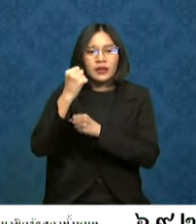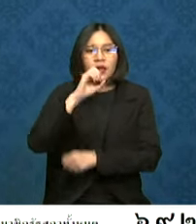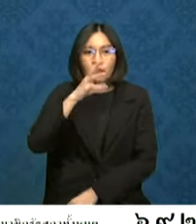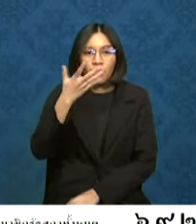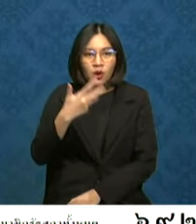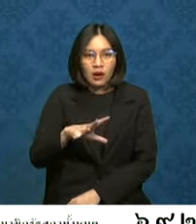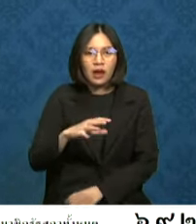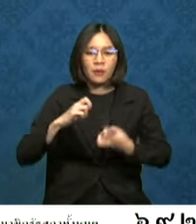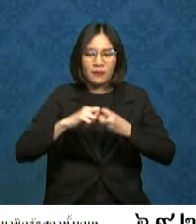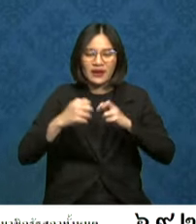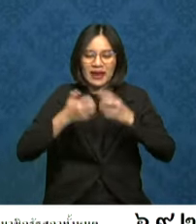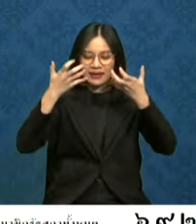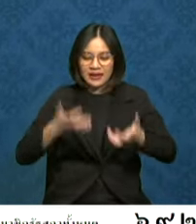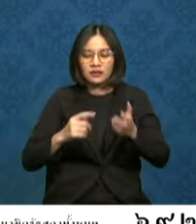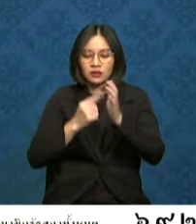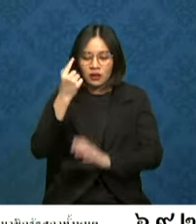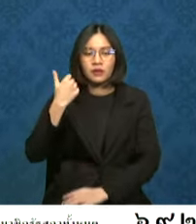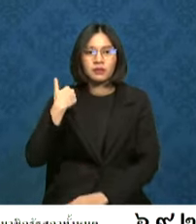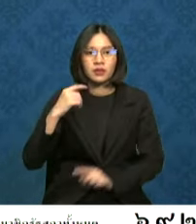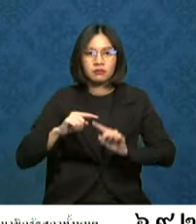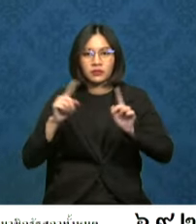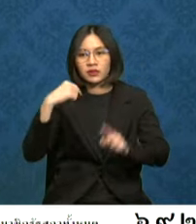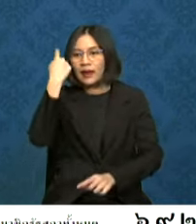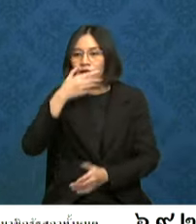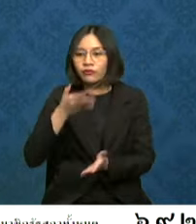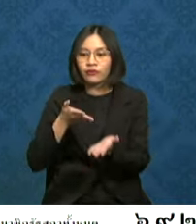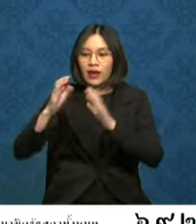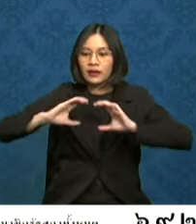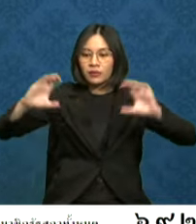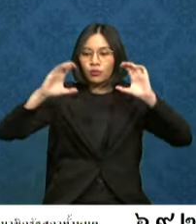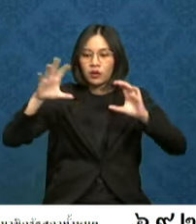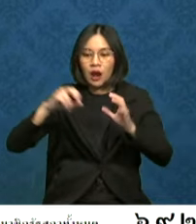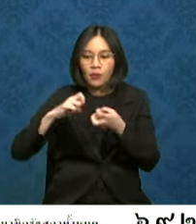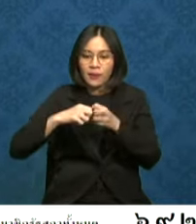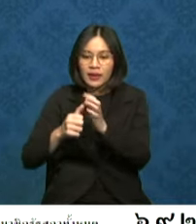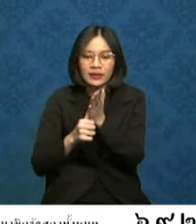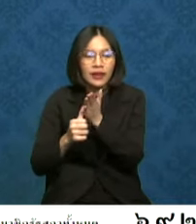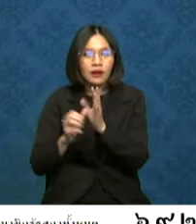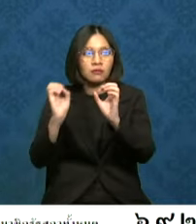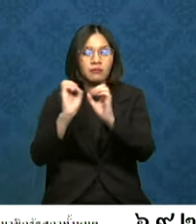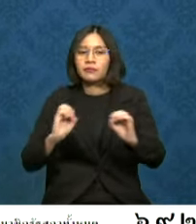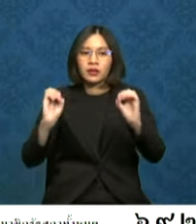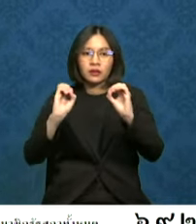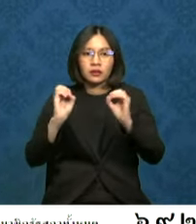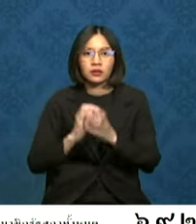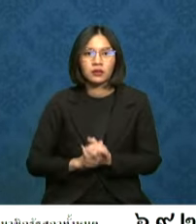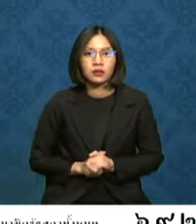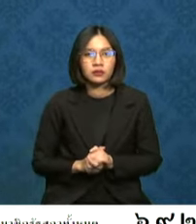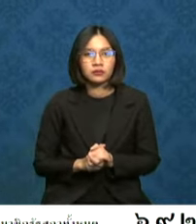วาปัญหาใหญ่ กำลงจะเกิดขึ้นแต่กไม่เคยมฝั่งรัฐบารนำผาปญหารนี้ไปแก้ไขเลยตั้งแต่แรก